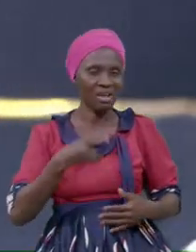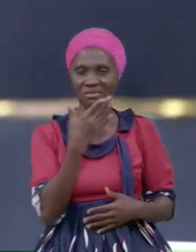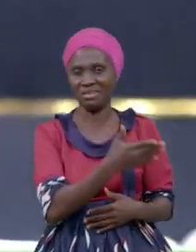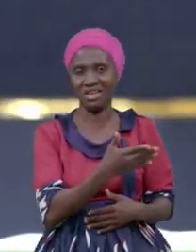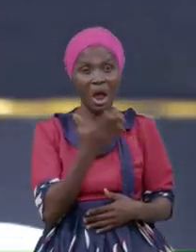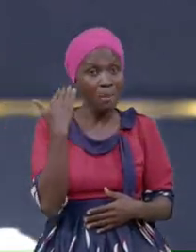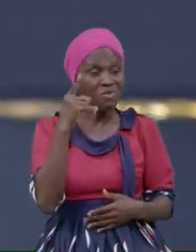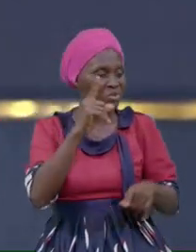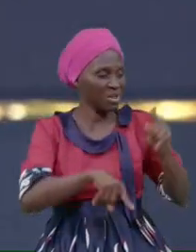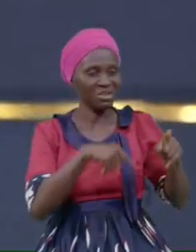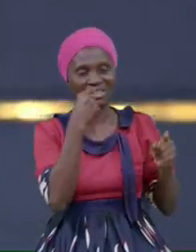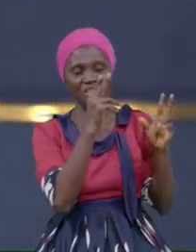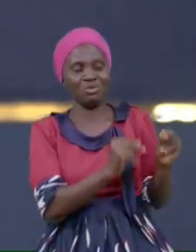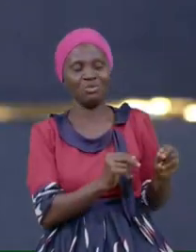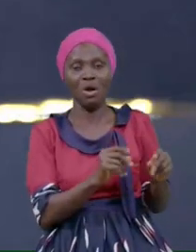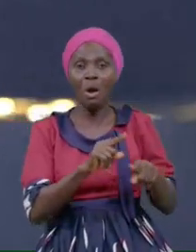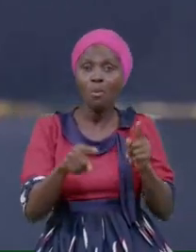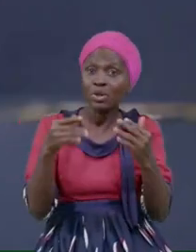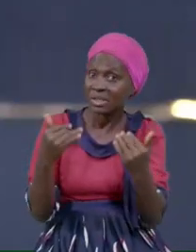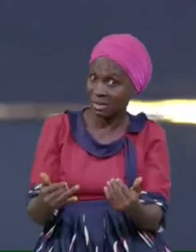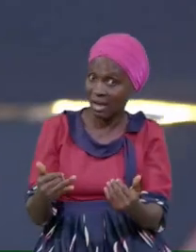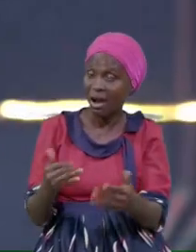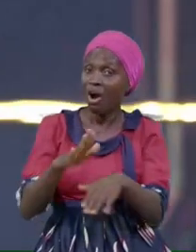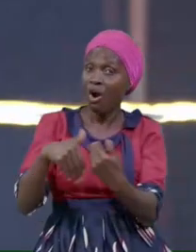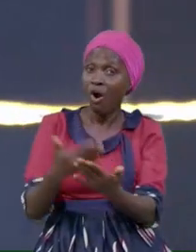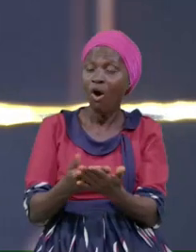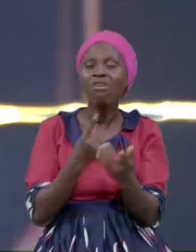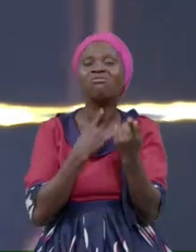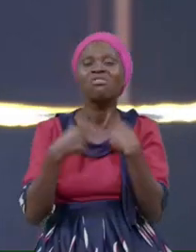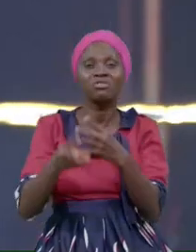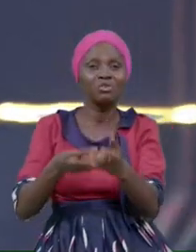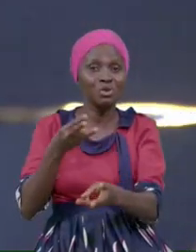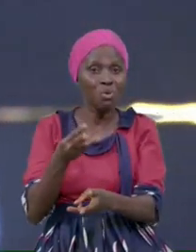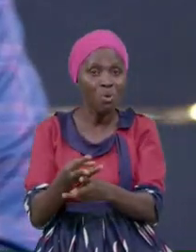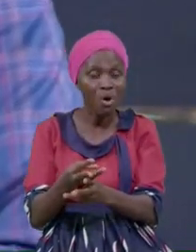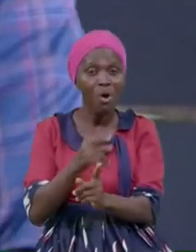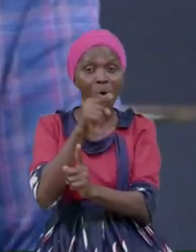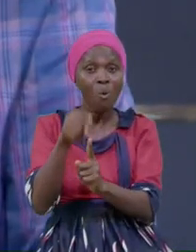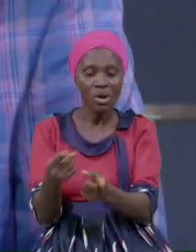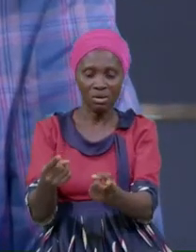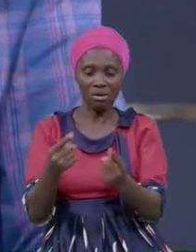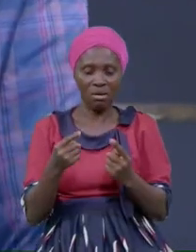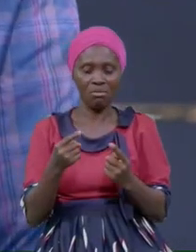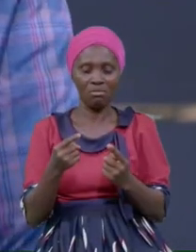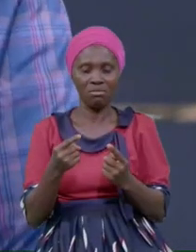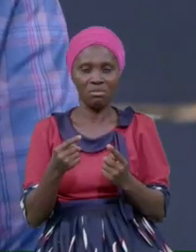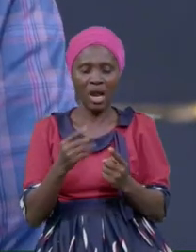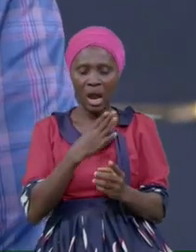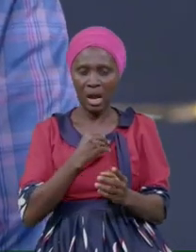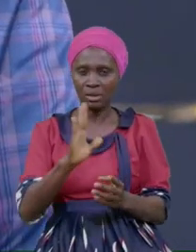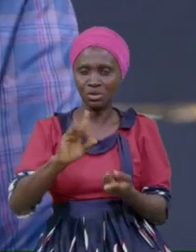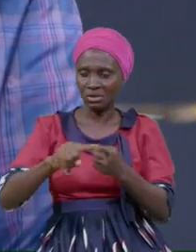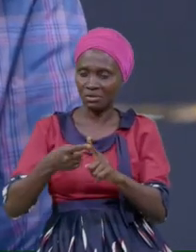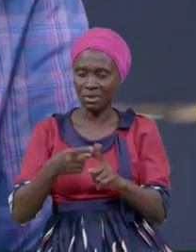pouvais pas dire non. Mais maintenant, toute la convoitise du monde va passer. Tes amis diront, ah ah, viens